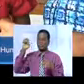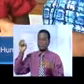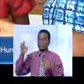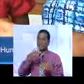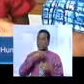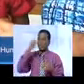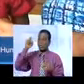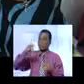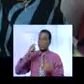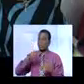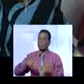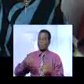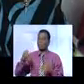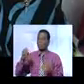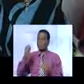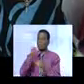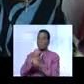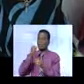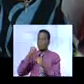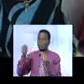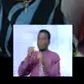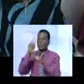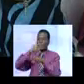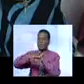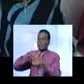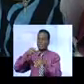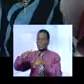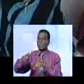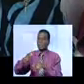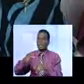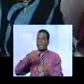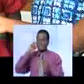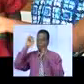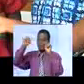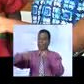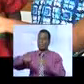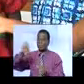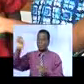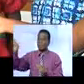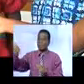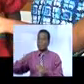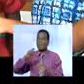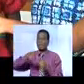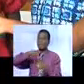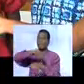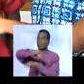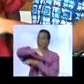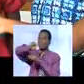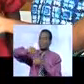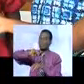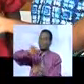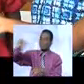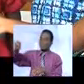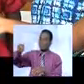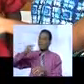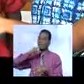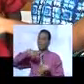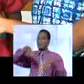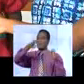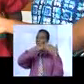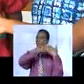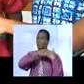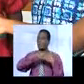qu'elles doivent l'exploiter. En tant que femmes, elles ont la possibilité à tous les niveaux d'être des leaders,